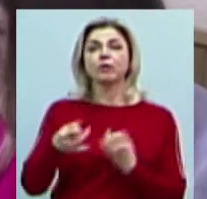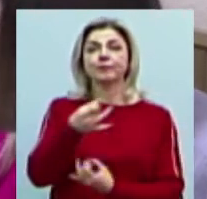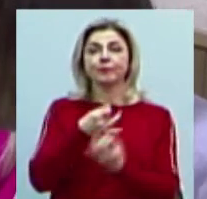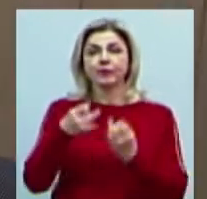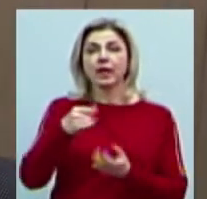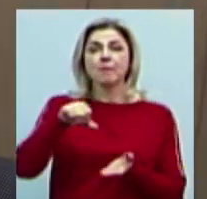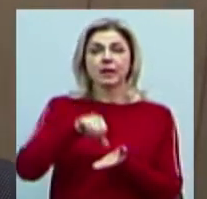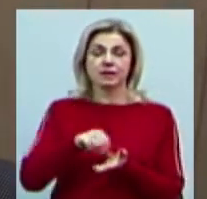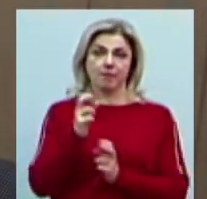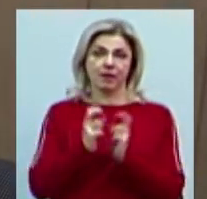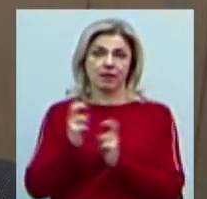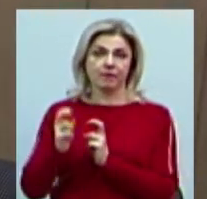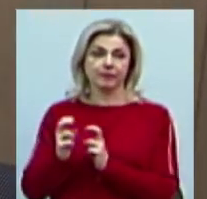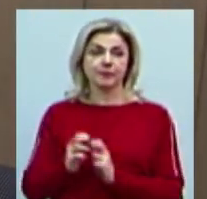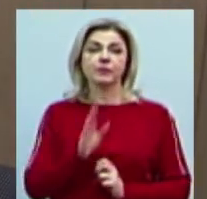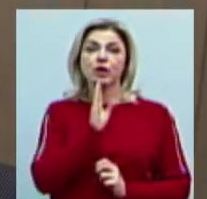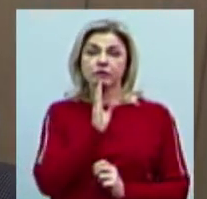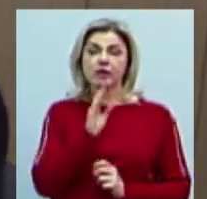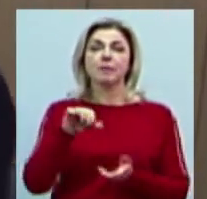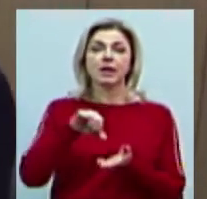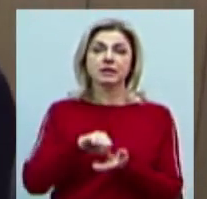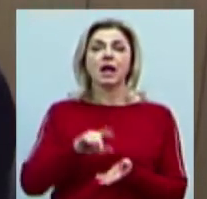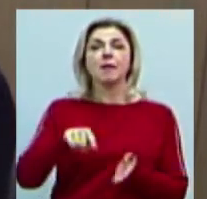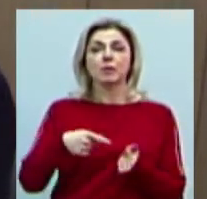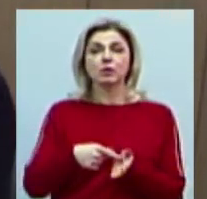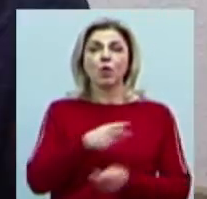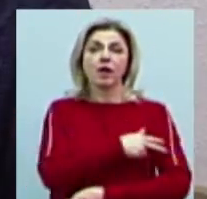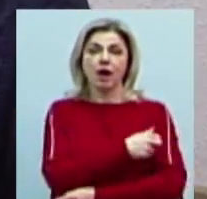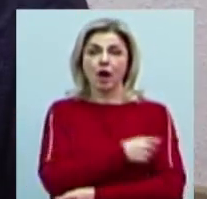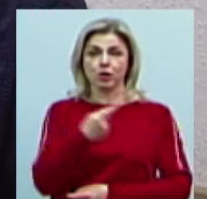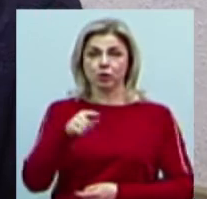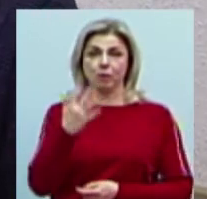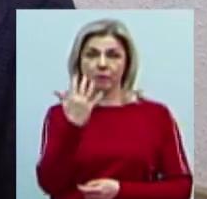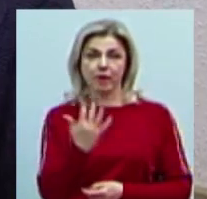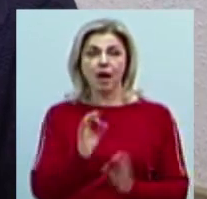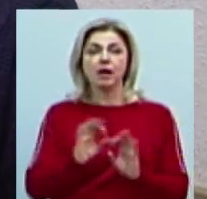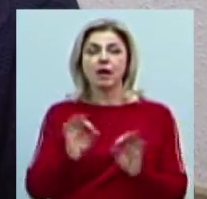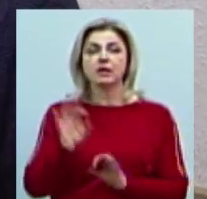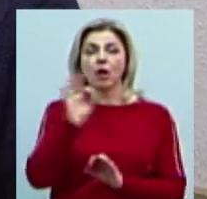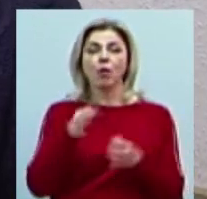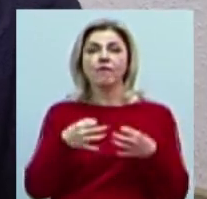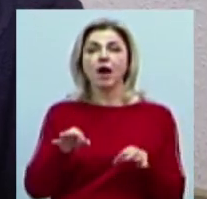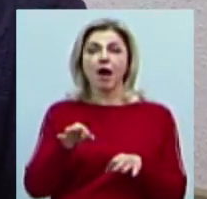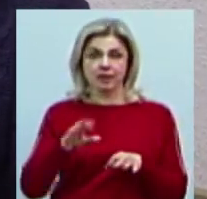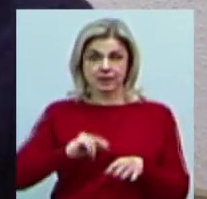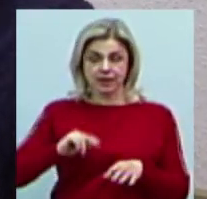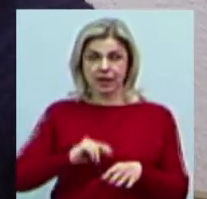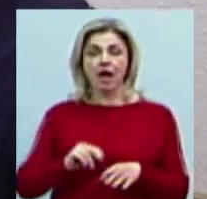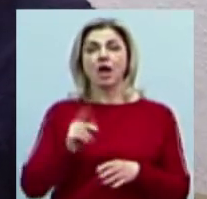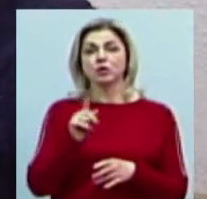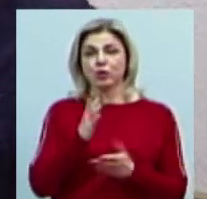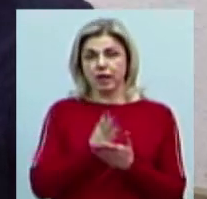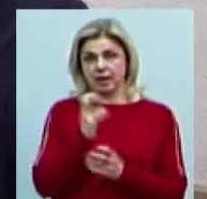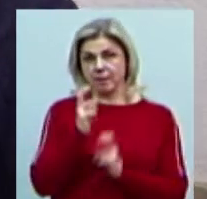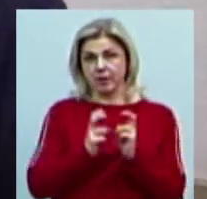представниками підприємств. Ірина Сизоченко, представниця міської лікарні номер 5, розповідає про вакансії, що пропонує підприємство. Говорить, поки